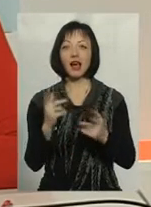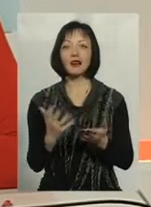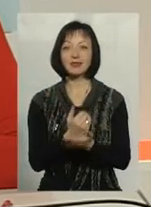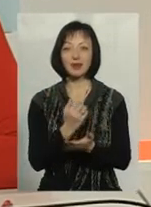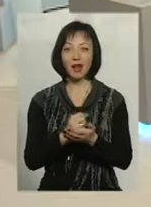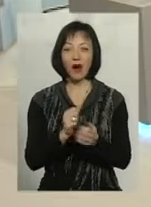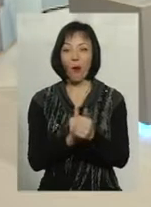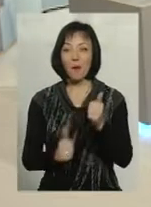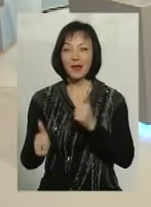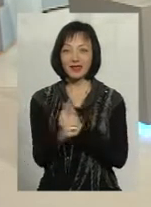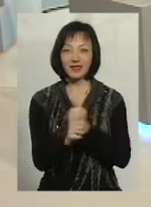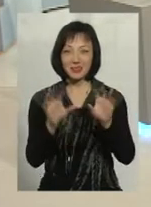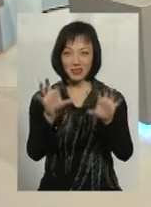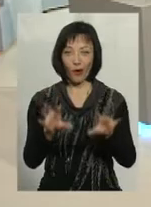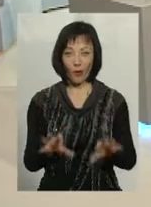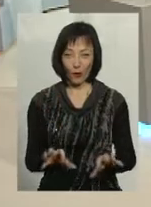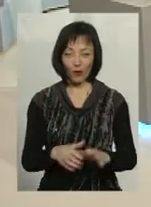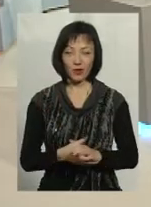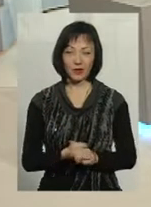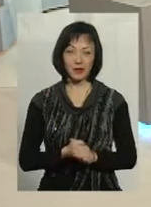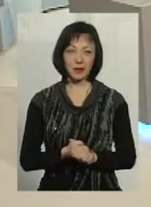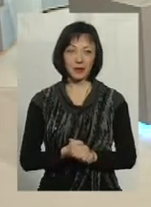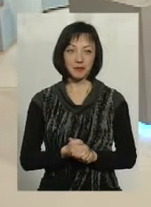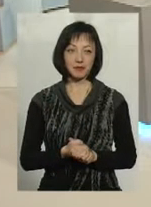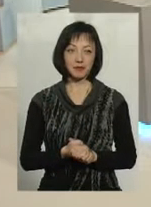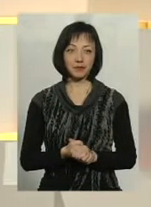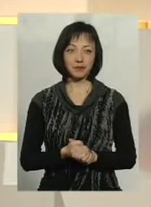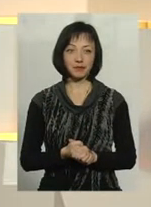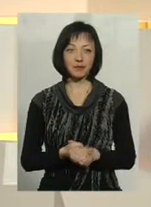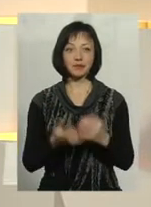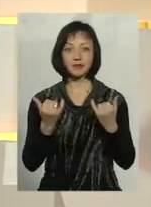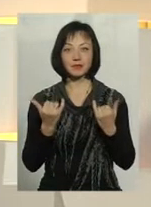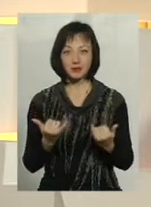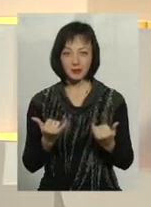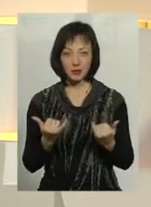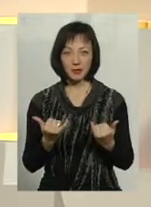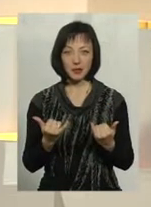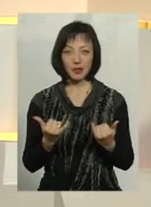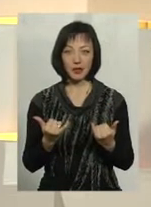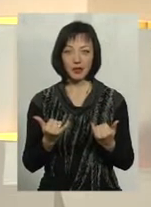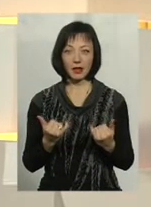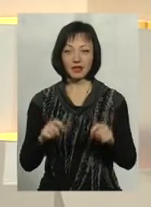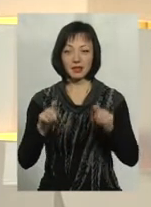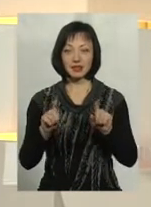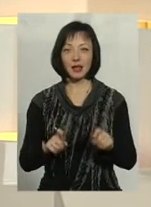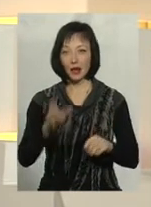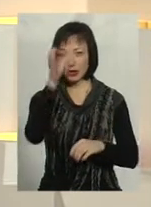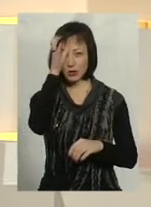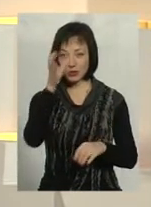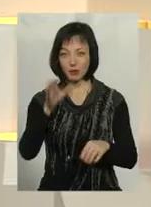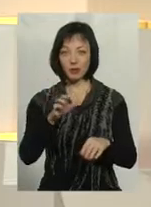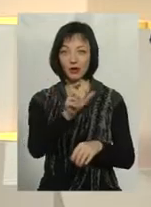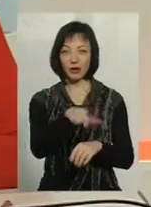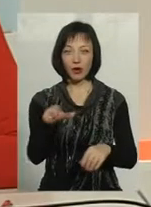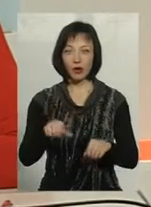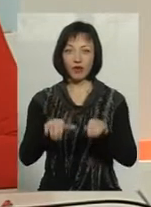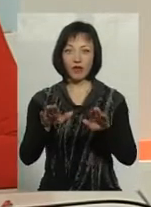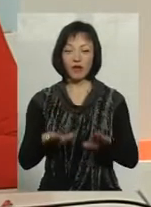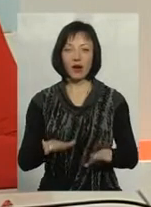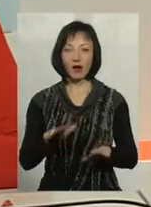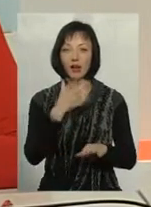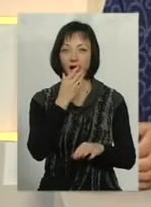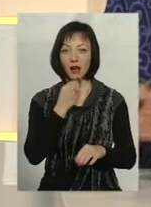все-таки, що все це потрібно, і з часом це треба легалізувати, тому що другого виходу мови немає. Але знаєте, як в усьому